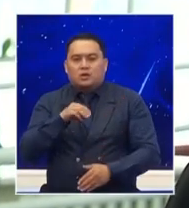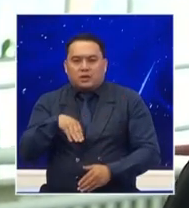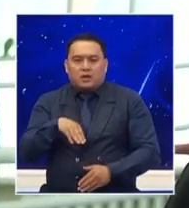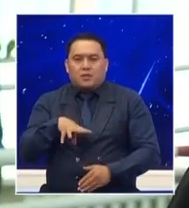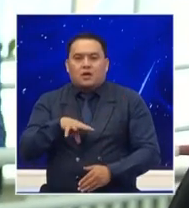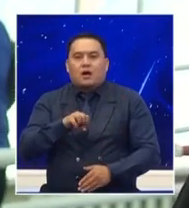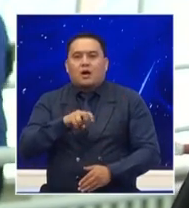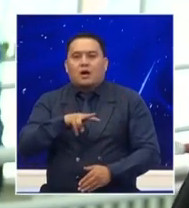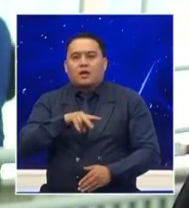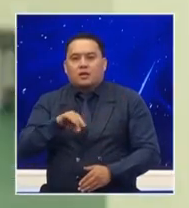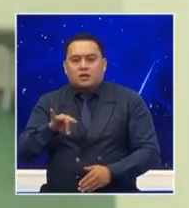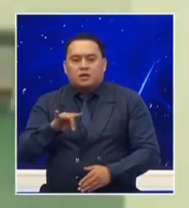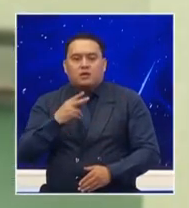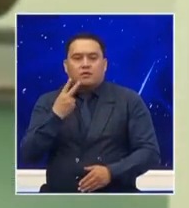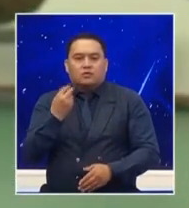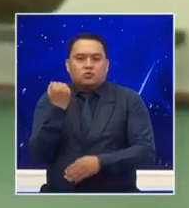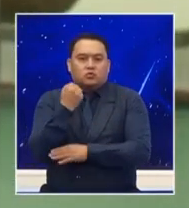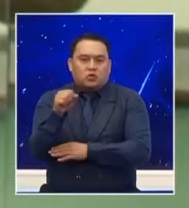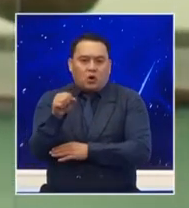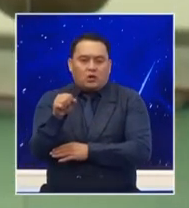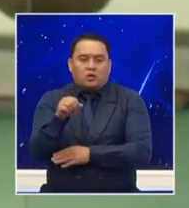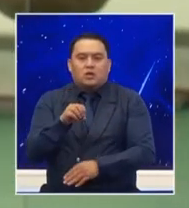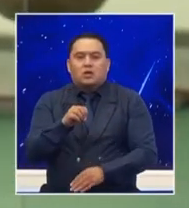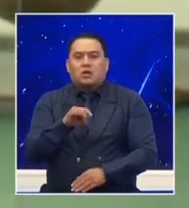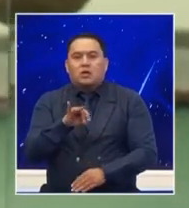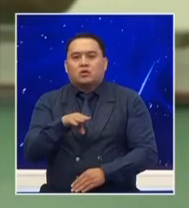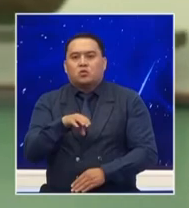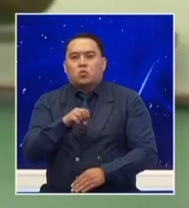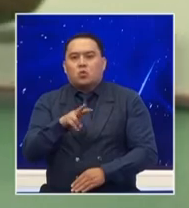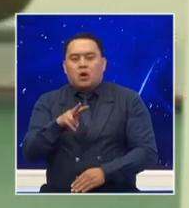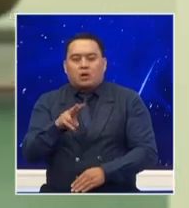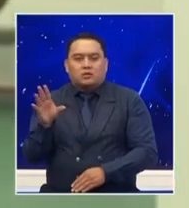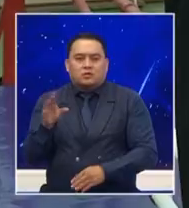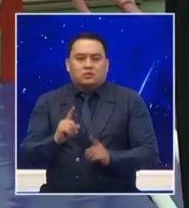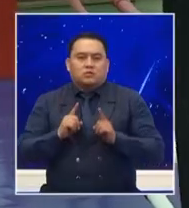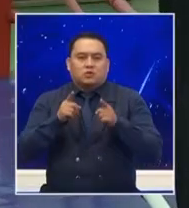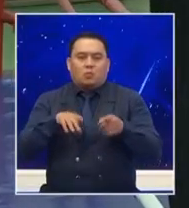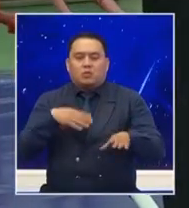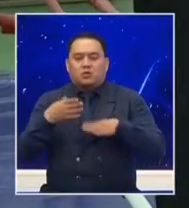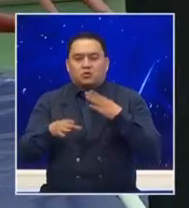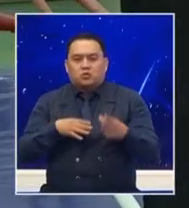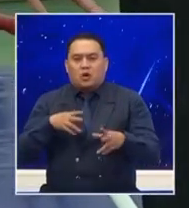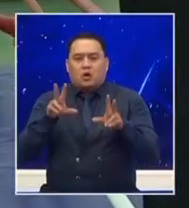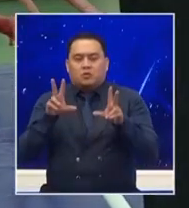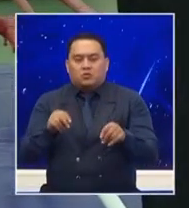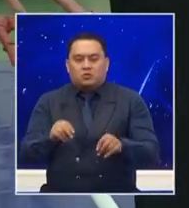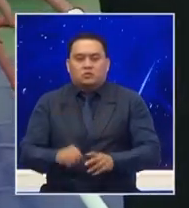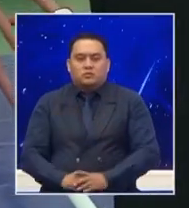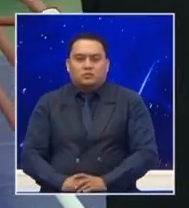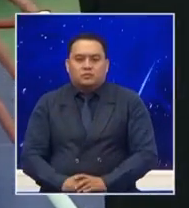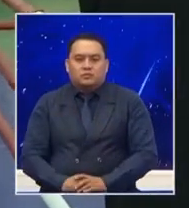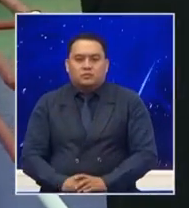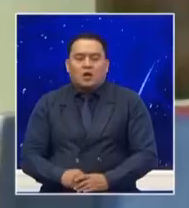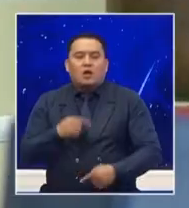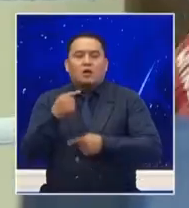Михаил Юрченко ел біріншілігінде топ жарған болатын. Ертуған қолым жазылса бірден жаттығуға кірсем деп бел байлап отыр. Оның